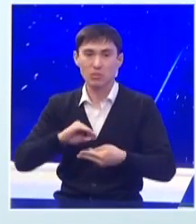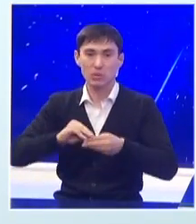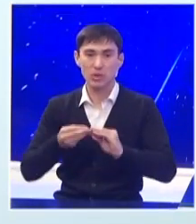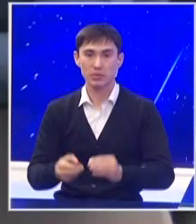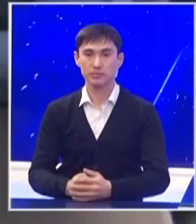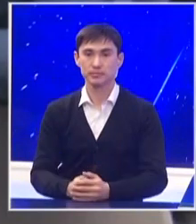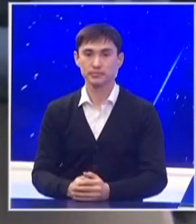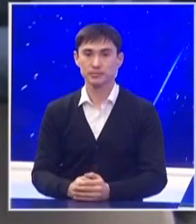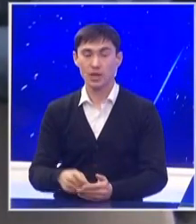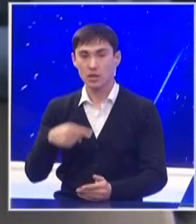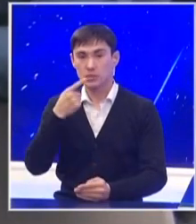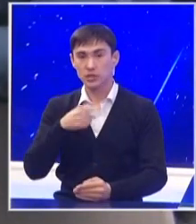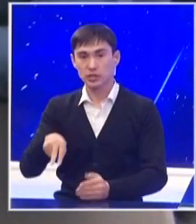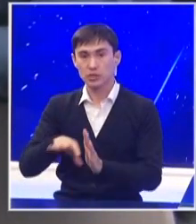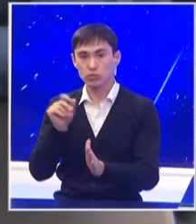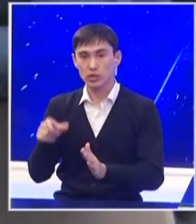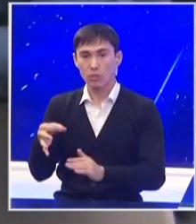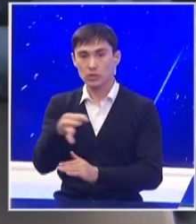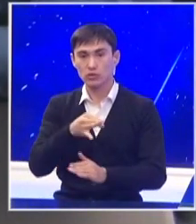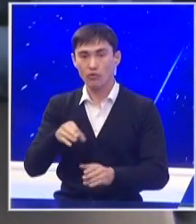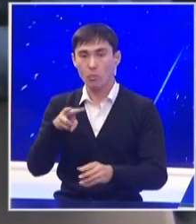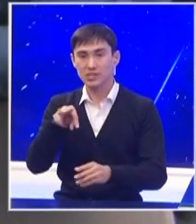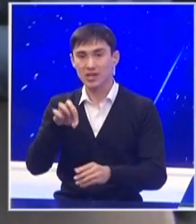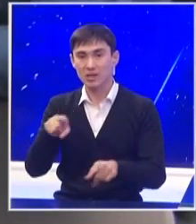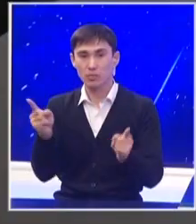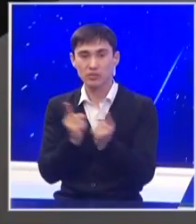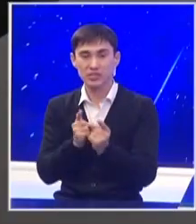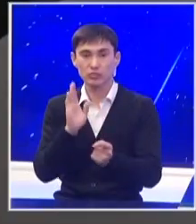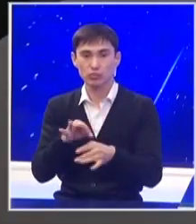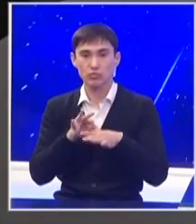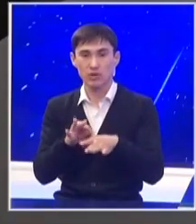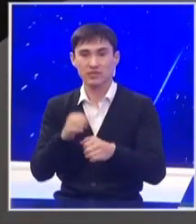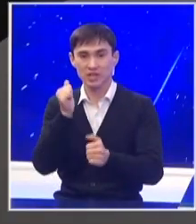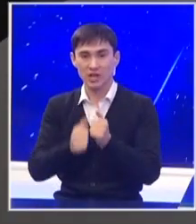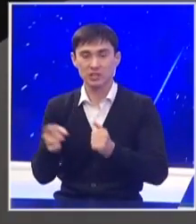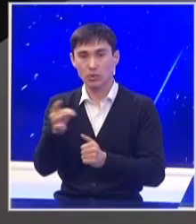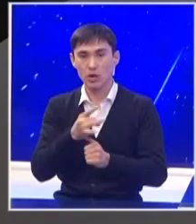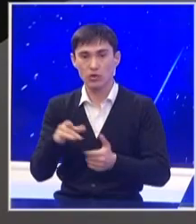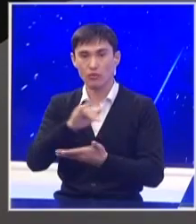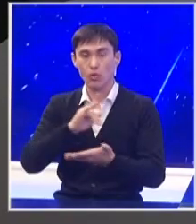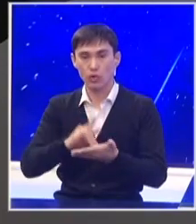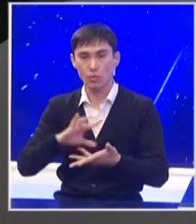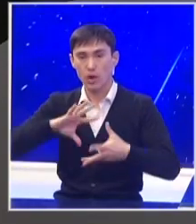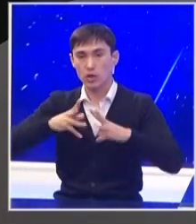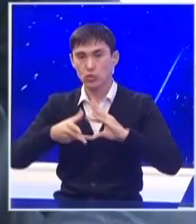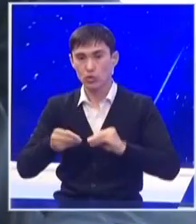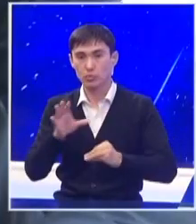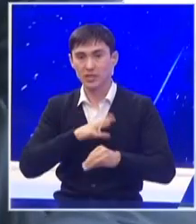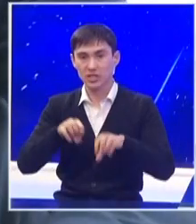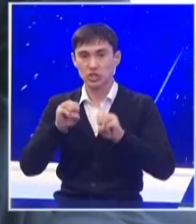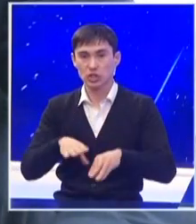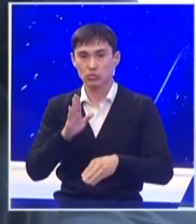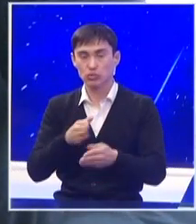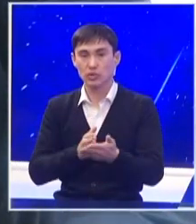проблемы. Как отмечают депутаты областного маслихата, подобные встречи будут проводиться в каждом районе и городе. По итогам принятые решения